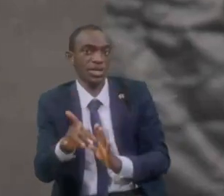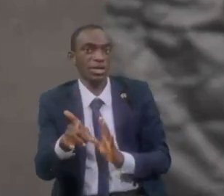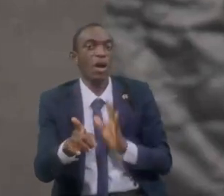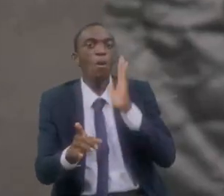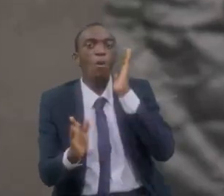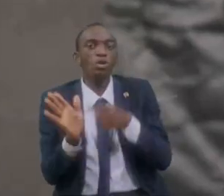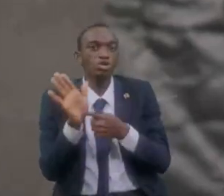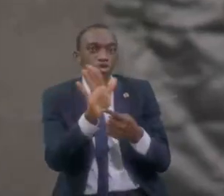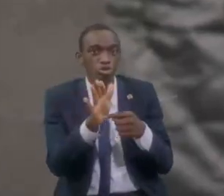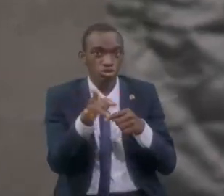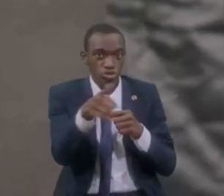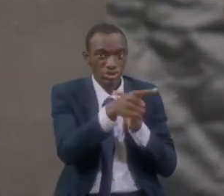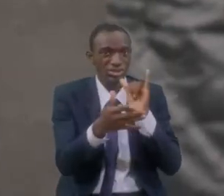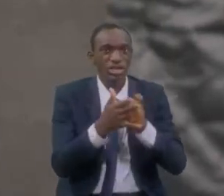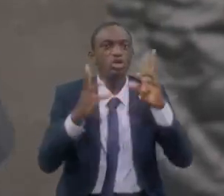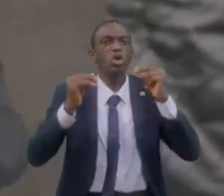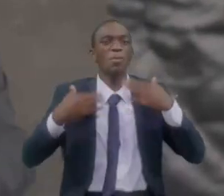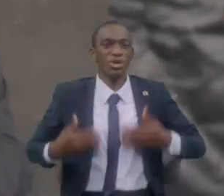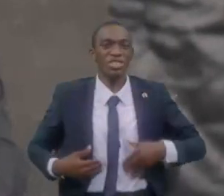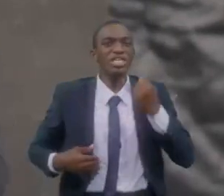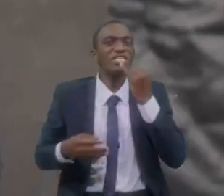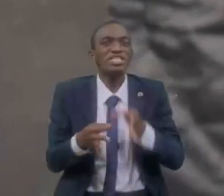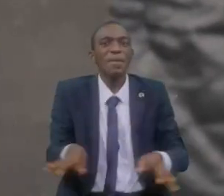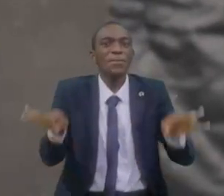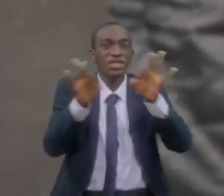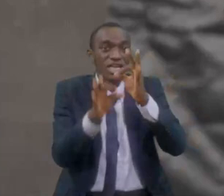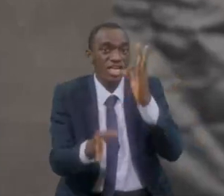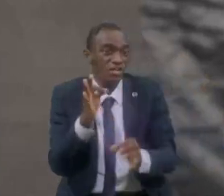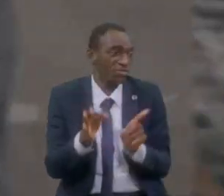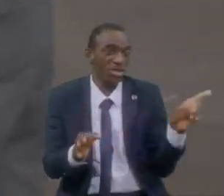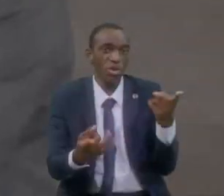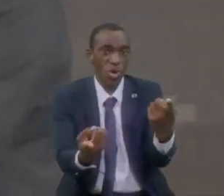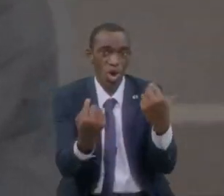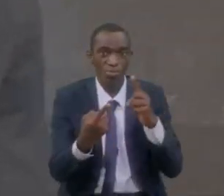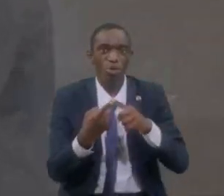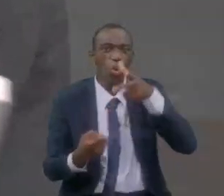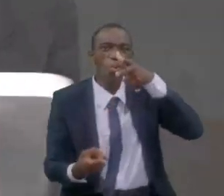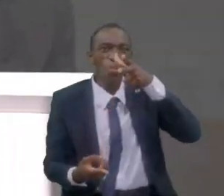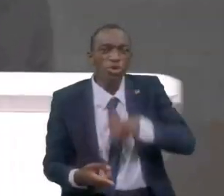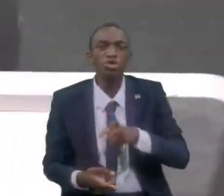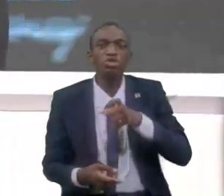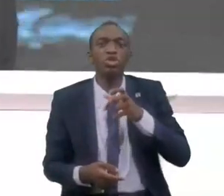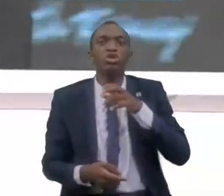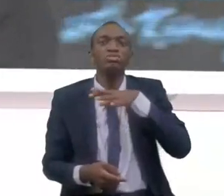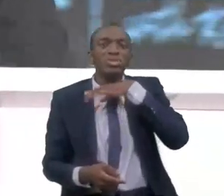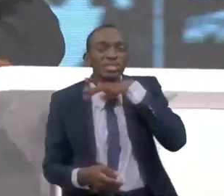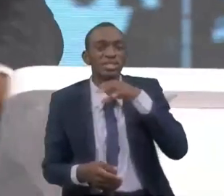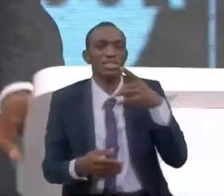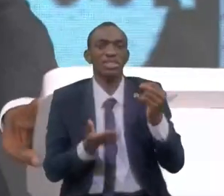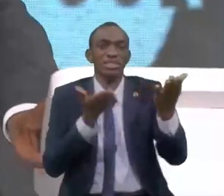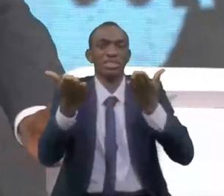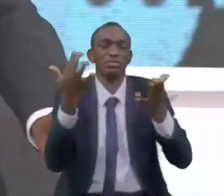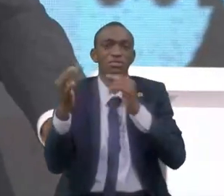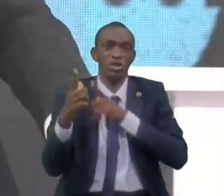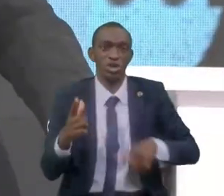que personne n'est indispensable. S'ils viennent pour polluer le service du Seigneur, nous